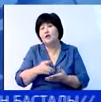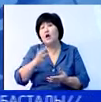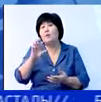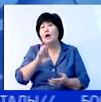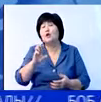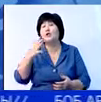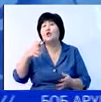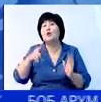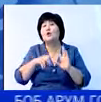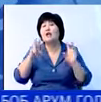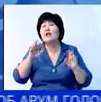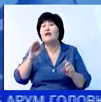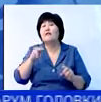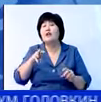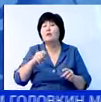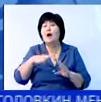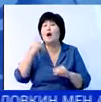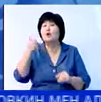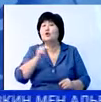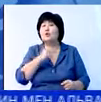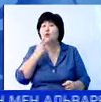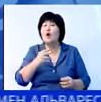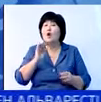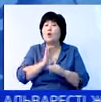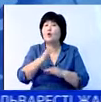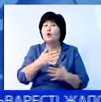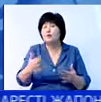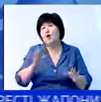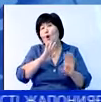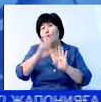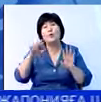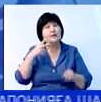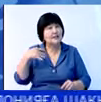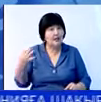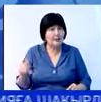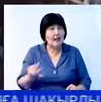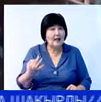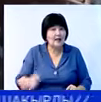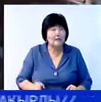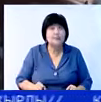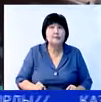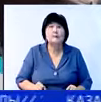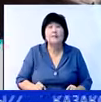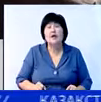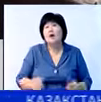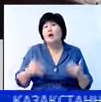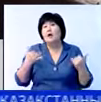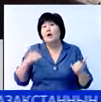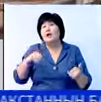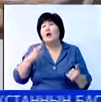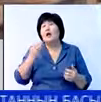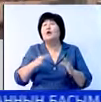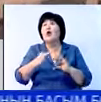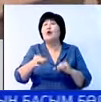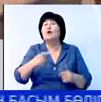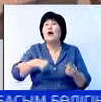Бағдаулет 57 деп аталатын ферма қожалығының жұмысын көріп, өнім өндірушілердің көрмесін тамашалады. Бүгінде Жалағаш